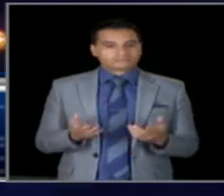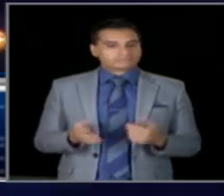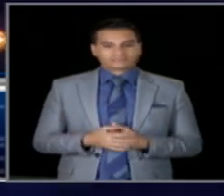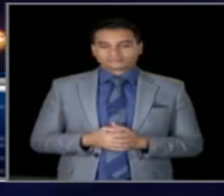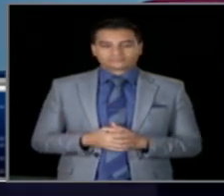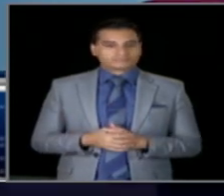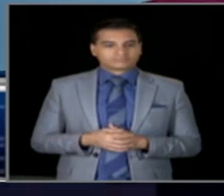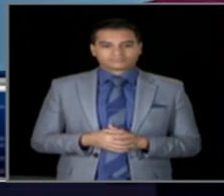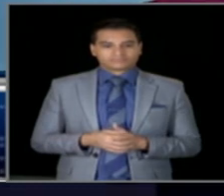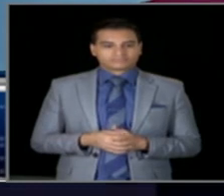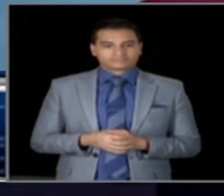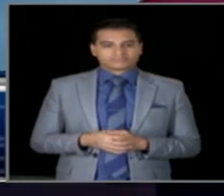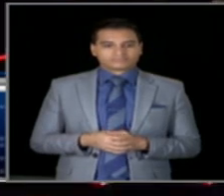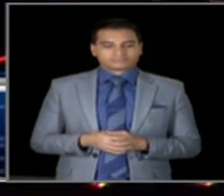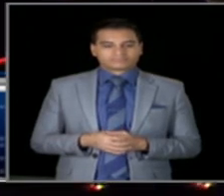1. إجابة خاطئة.